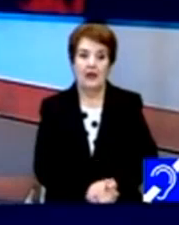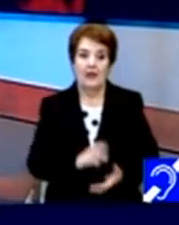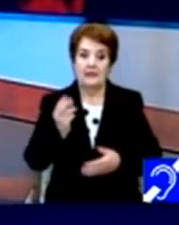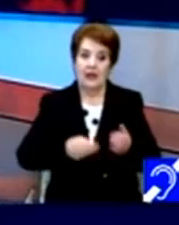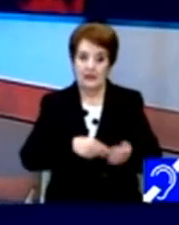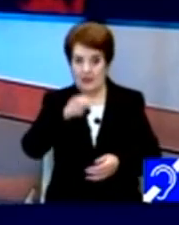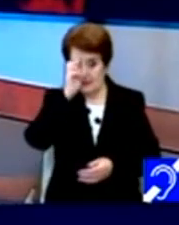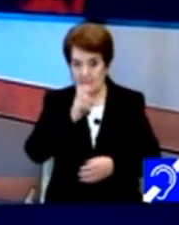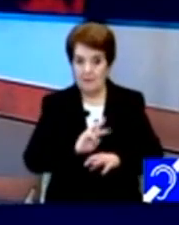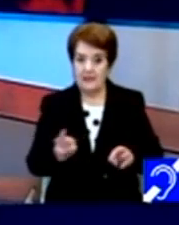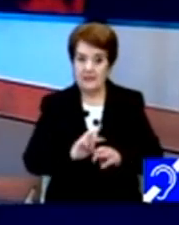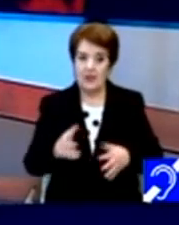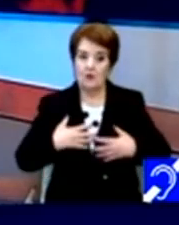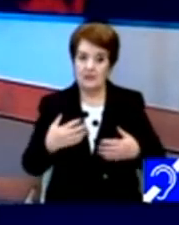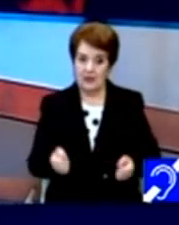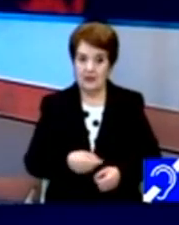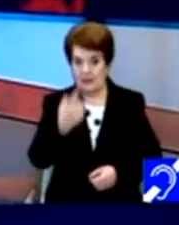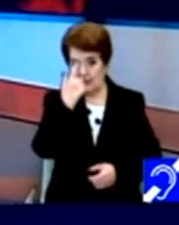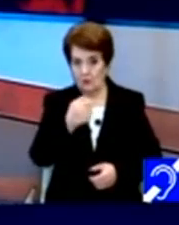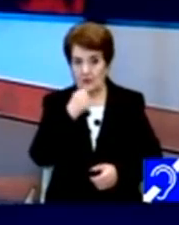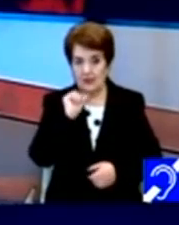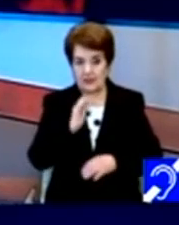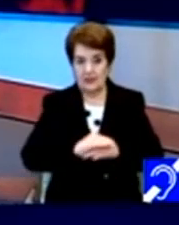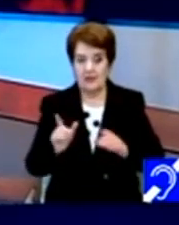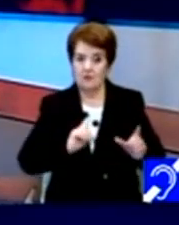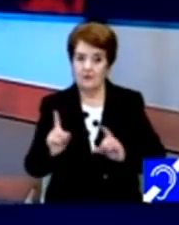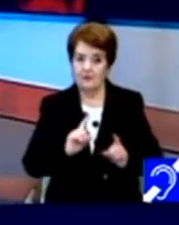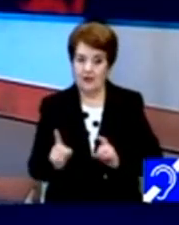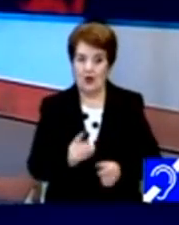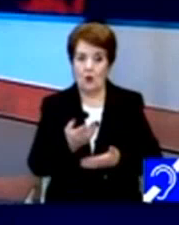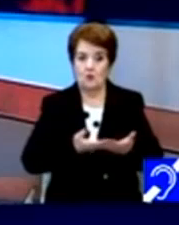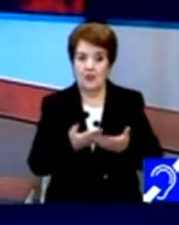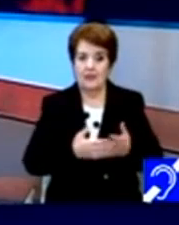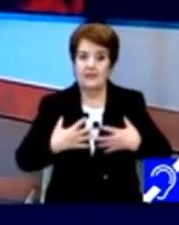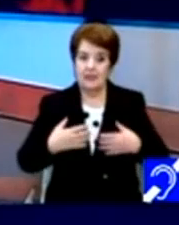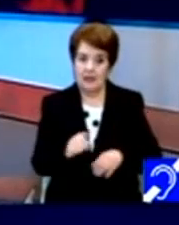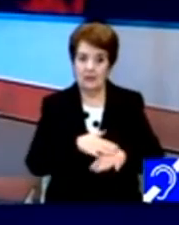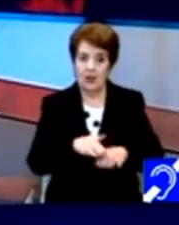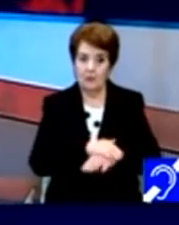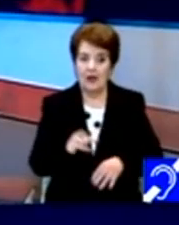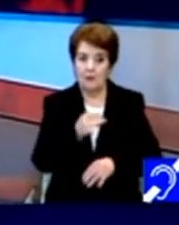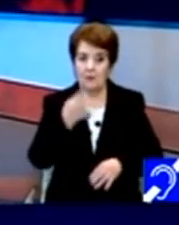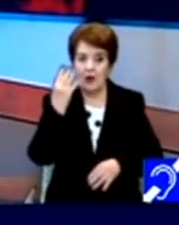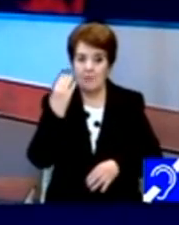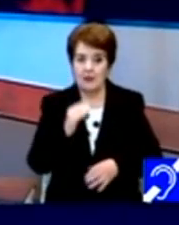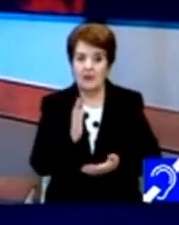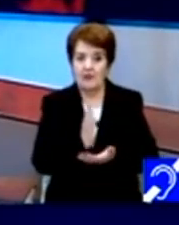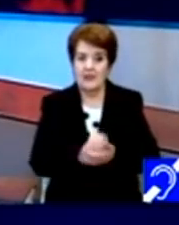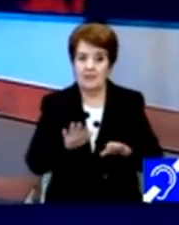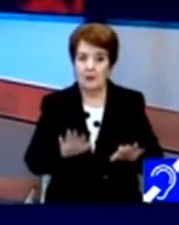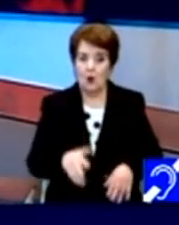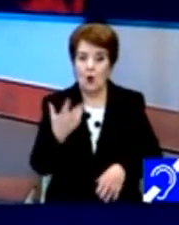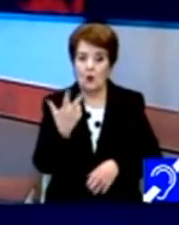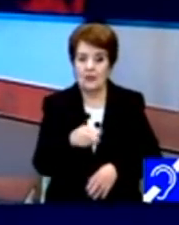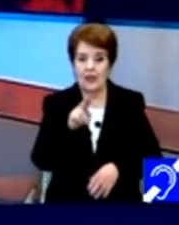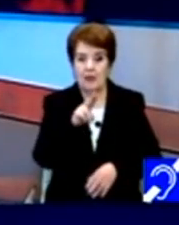Secretarul de stat al Ministerului Sănătății a anunțat aseară în ședința Consiliului Consultativ de Sănătate Publică că Republica Moldova este pe locul